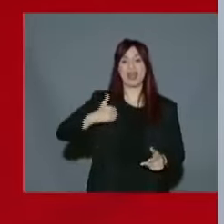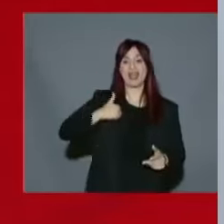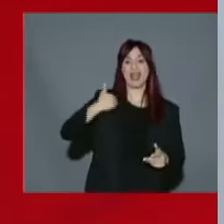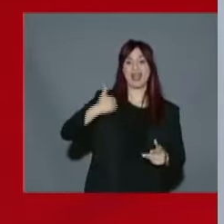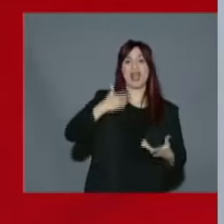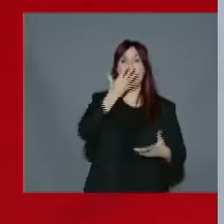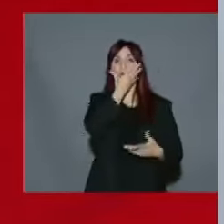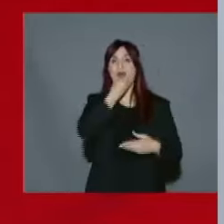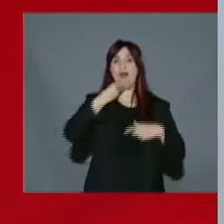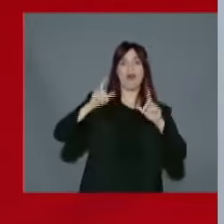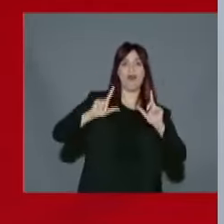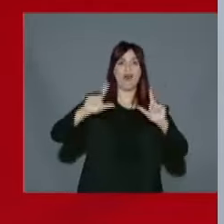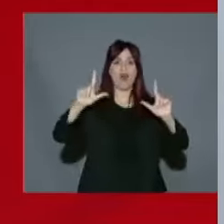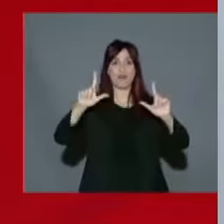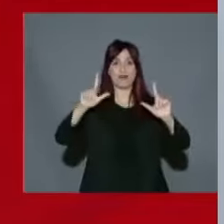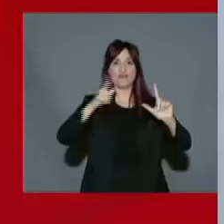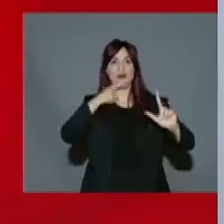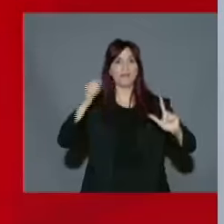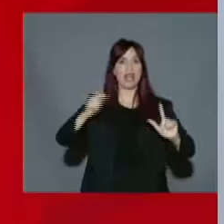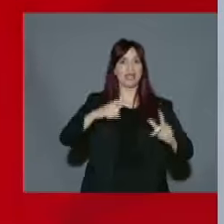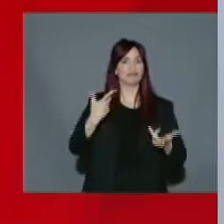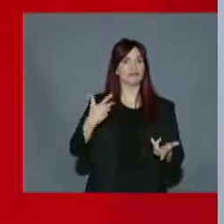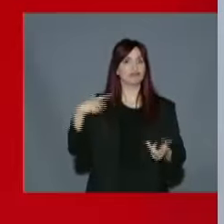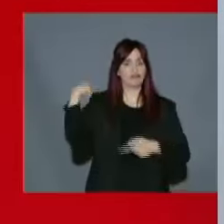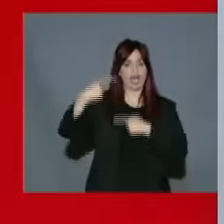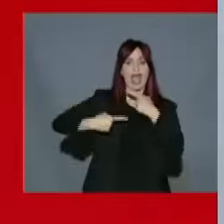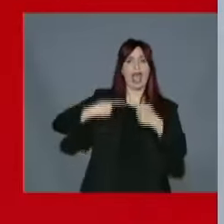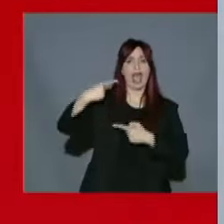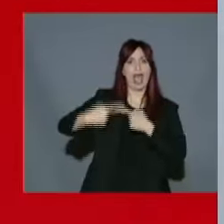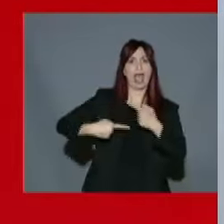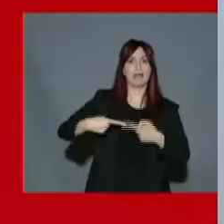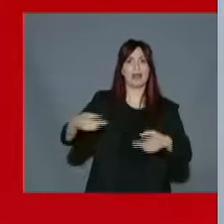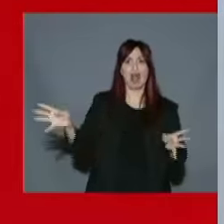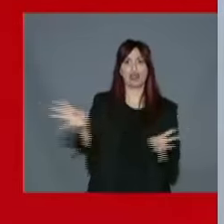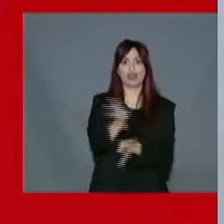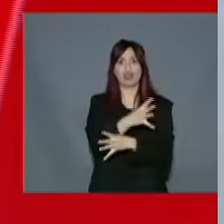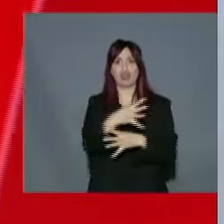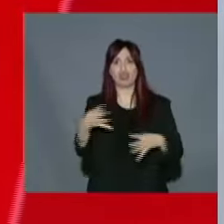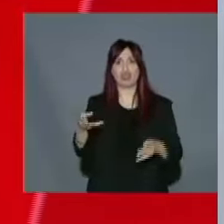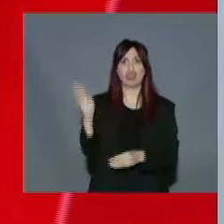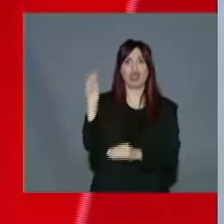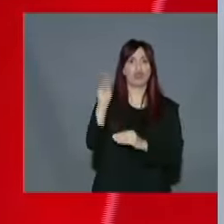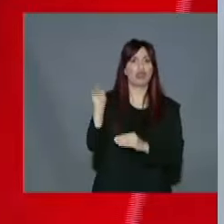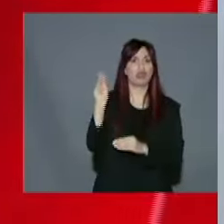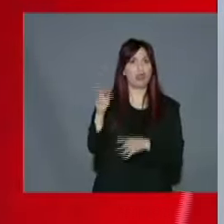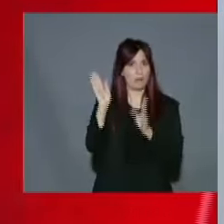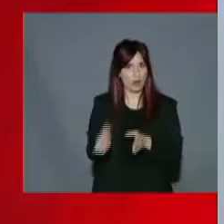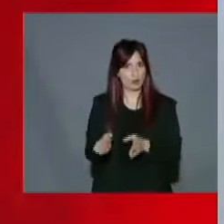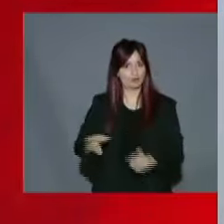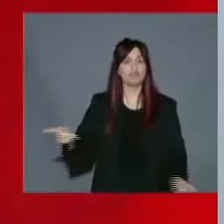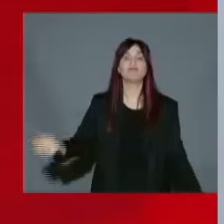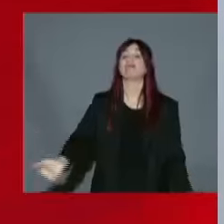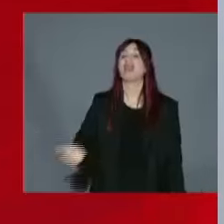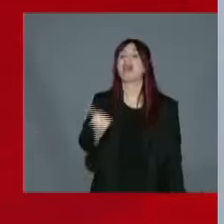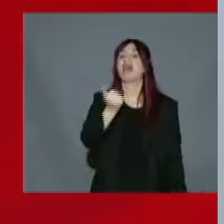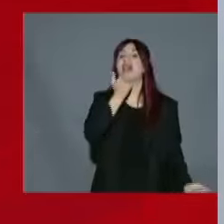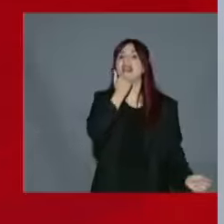να κατησχίσει. Εσύ πώς θα συνυπάρξεις μαζί του, πώς θα συγχωρεθείς μέσα σε αυτό το πλέγμα